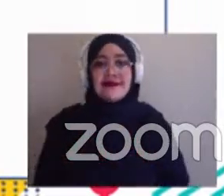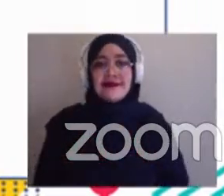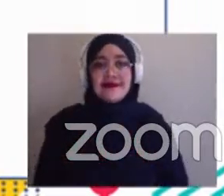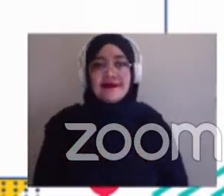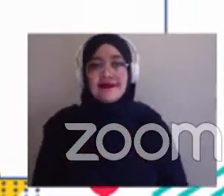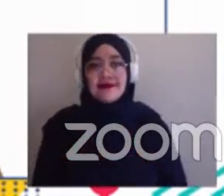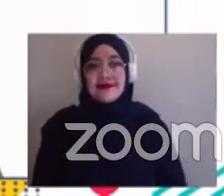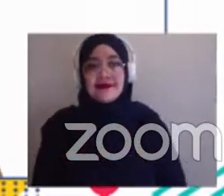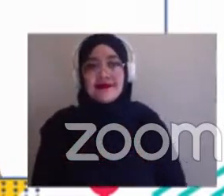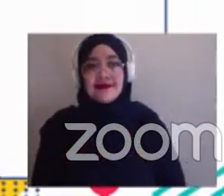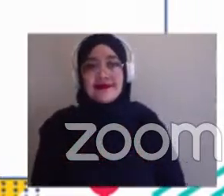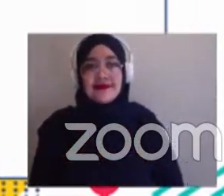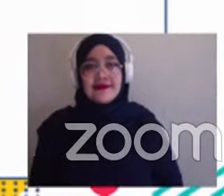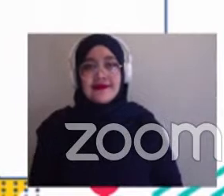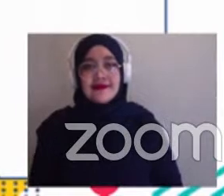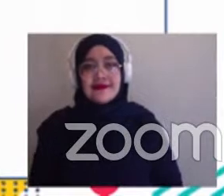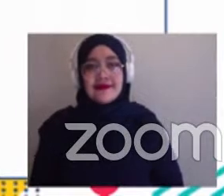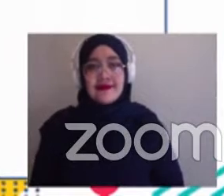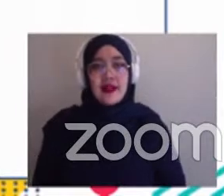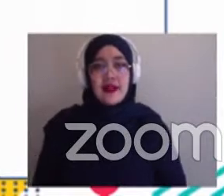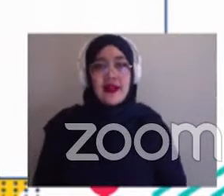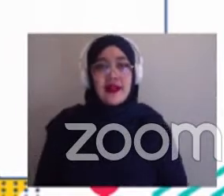dapat saya sampaikan. Ada tambahan mungkin, Pak Kar?